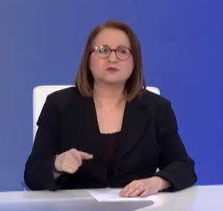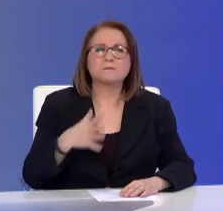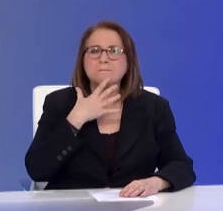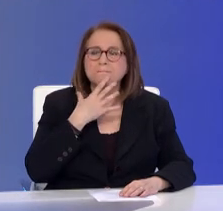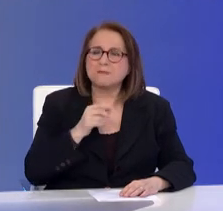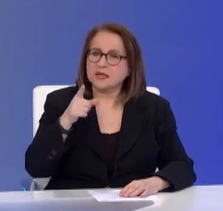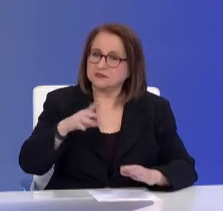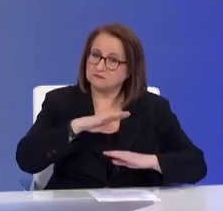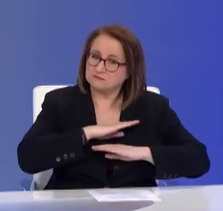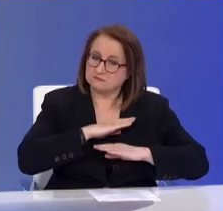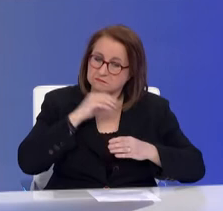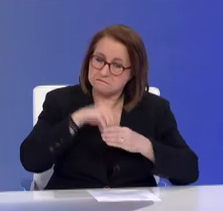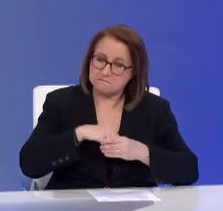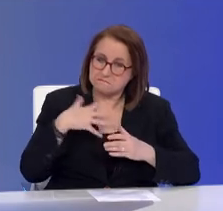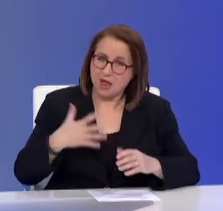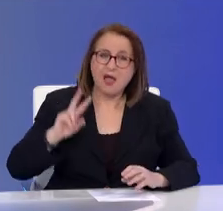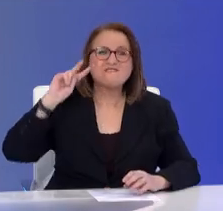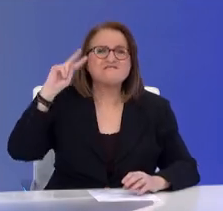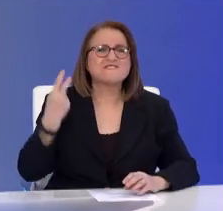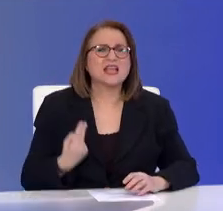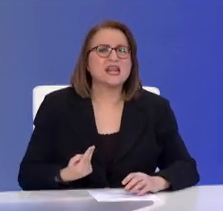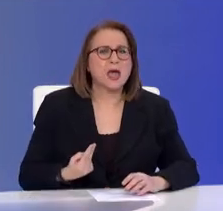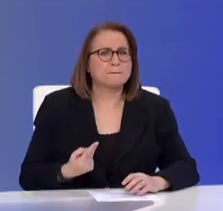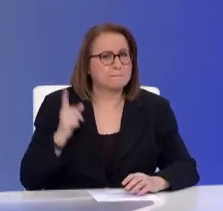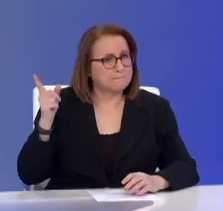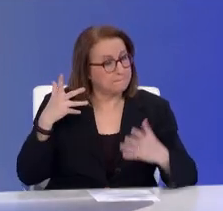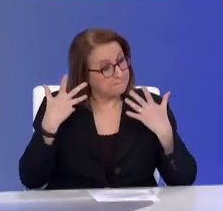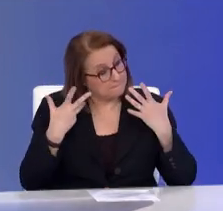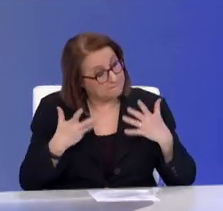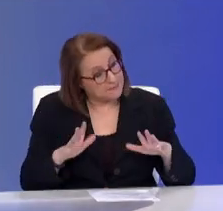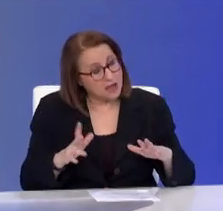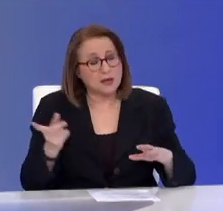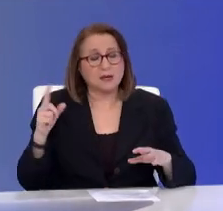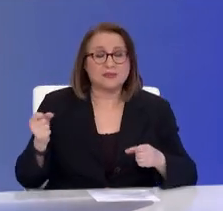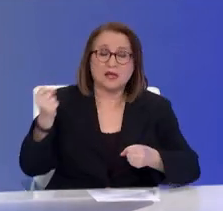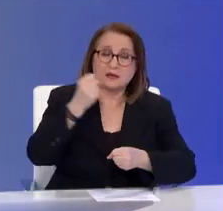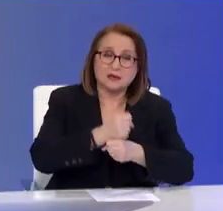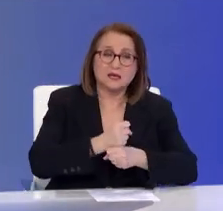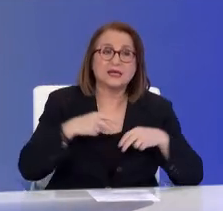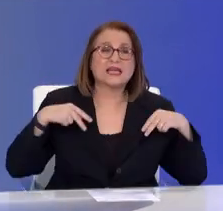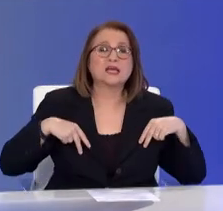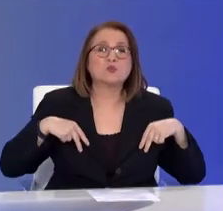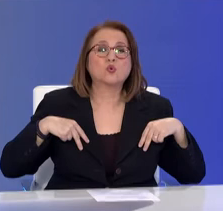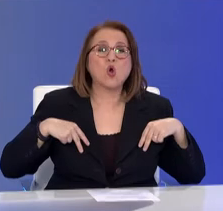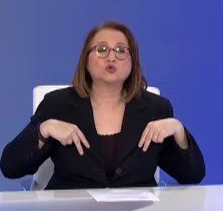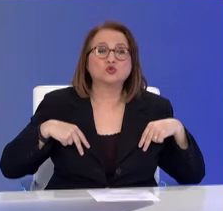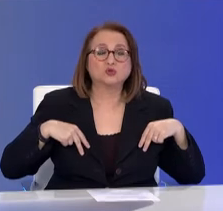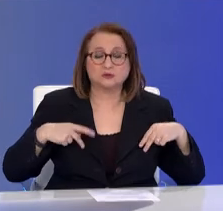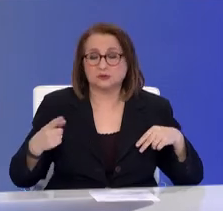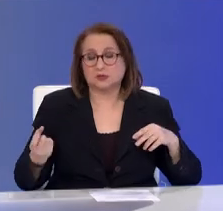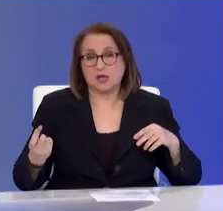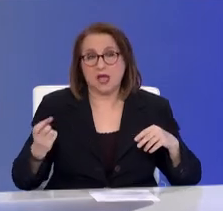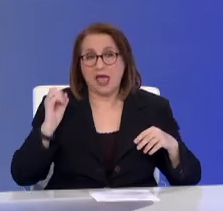υπηρέτησε στο Βιετνάμ και έγινε Υπουργός Εξωτερικών στη χώρα του. Ως